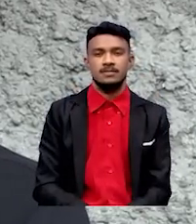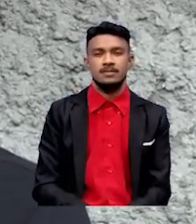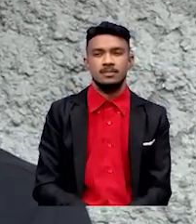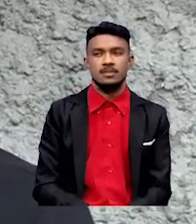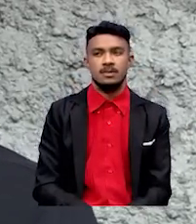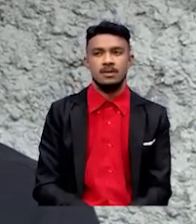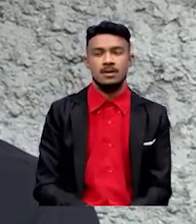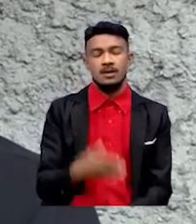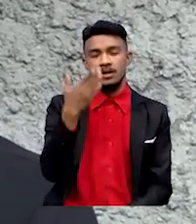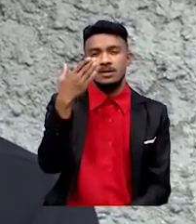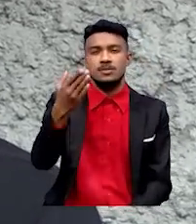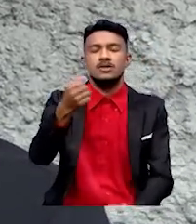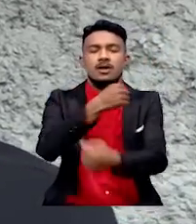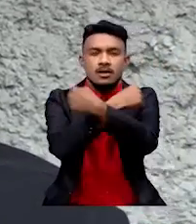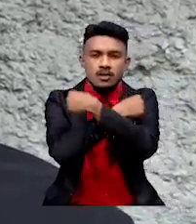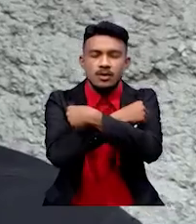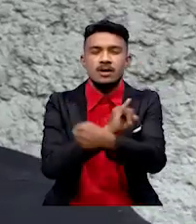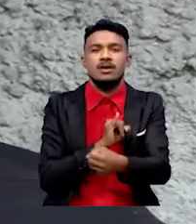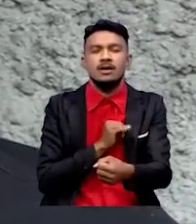ni mas aku gak tani.